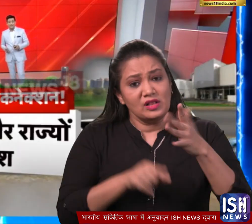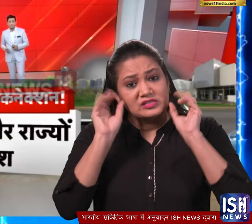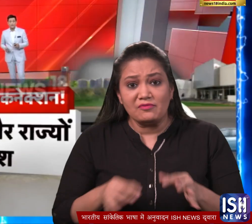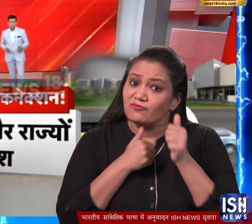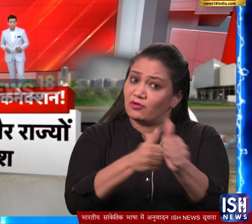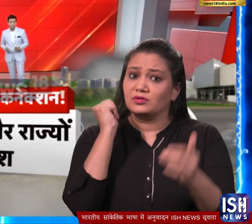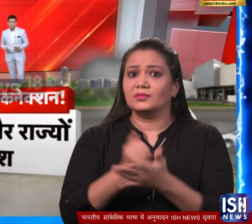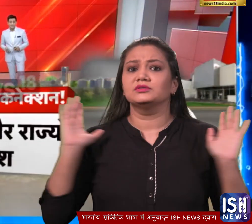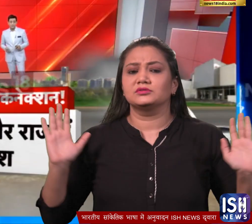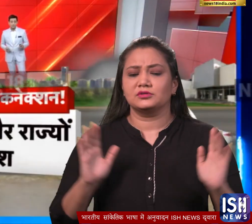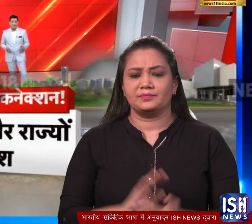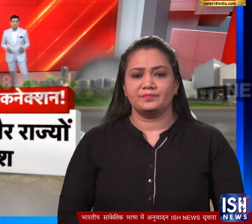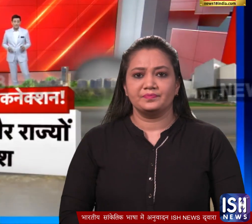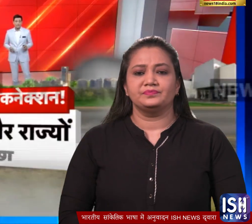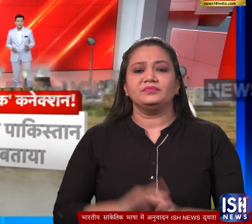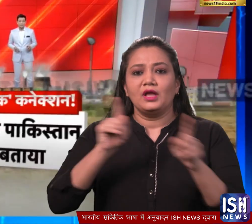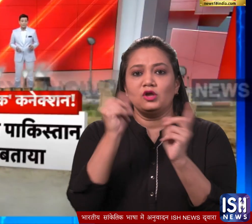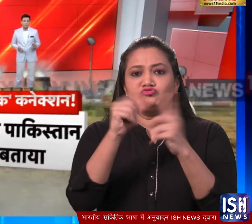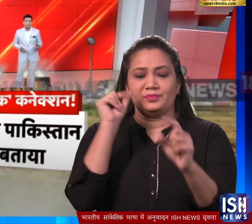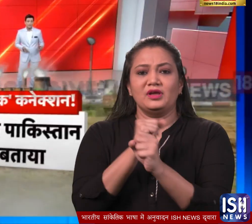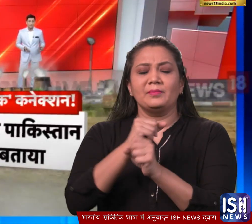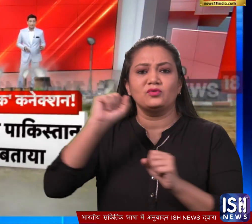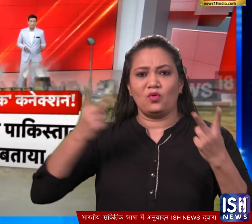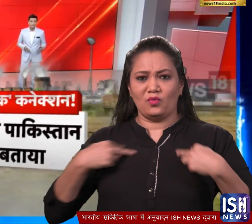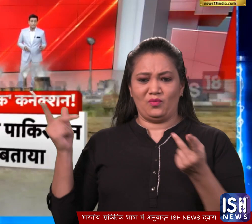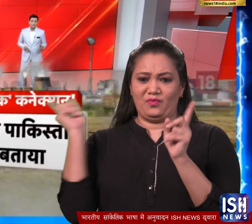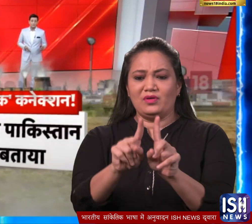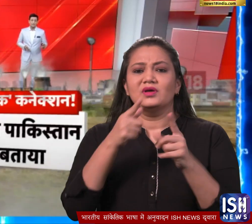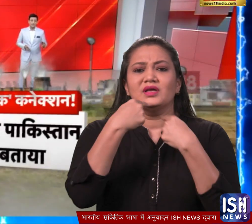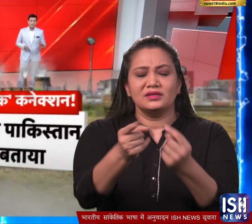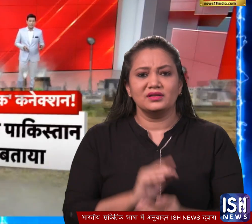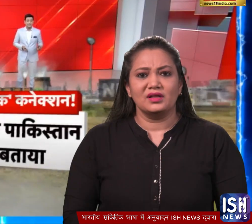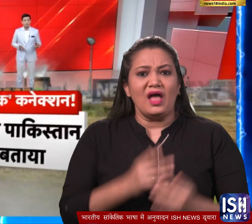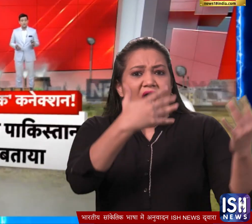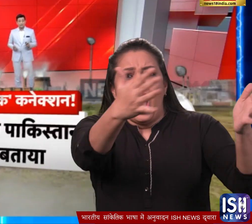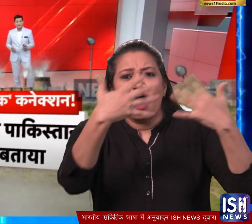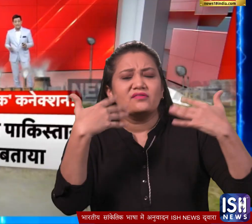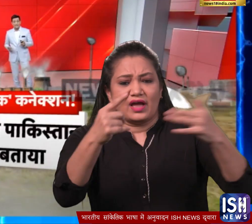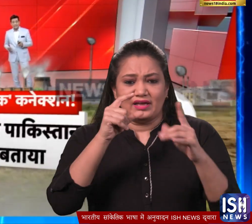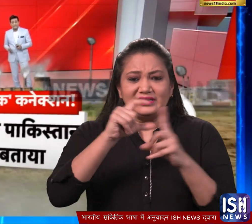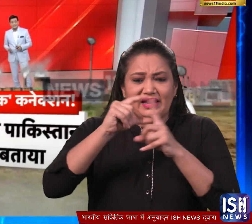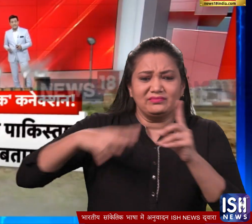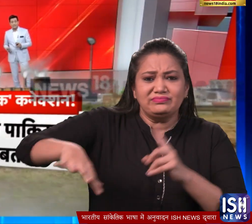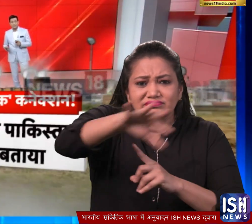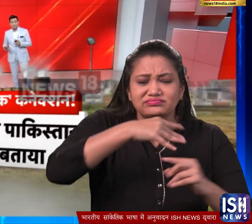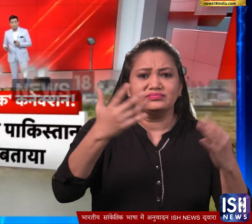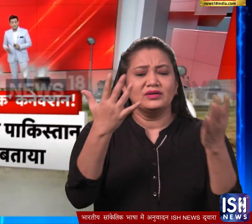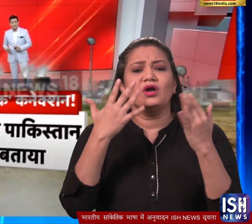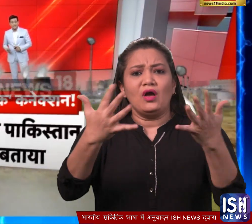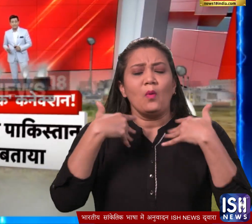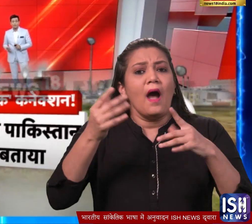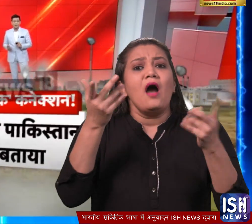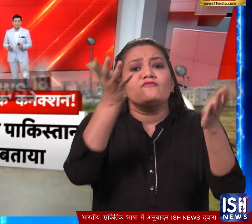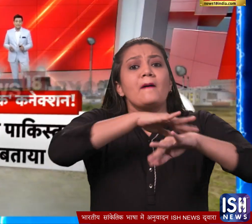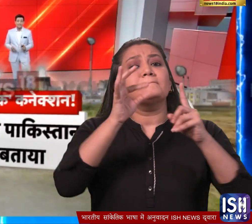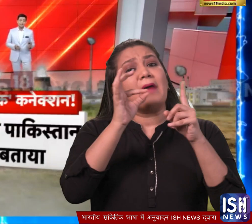में कहा गया उसे लागू करें। सुनवाई के दौरान इस मामले में यूपी सरकार के वकील की तरफ से दलील दी गई कि जो हवा दिल्ली एनसीआर में प्रदूषण फैला